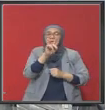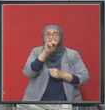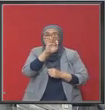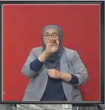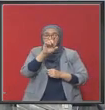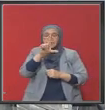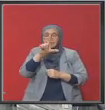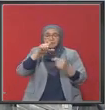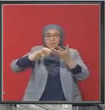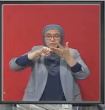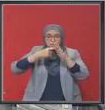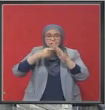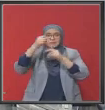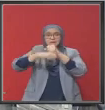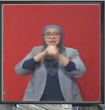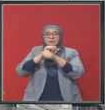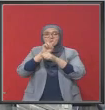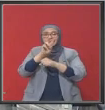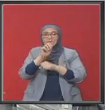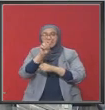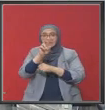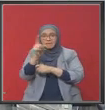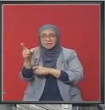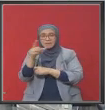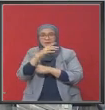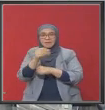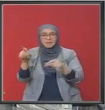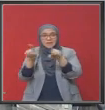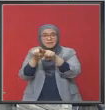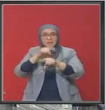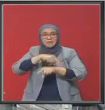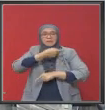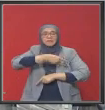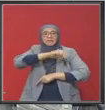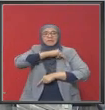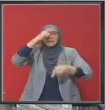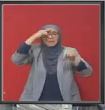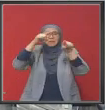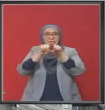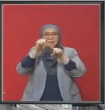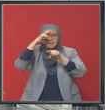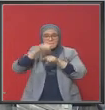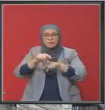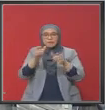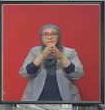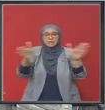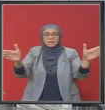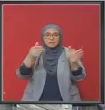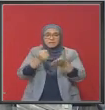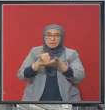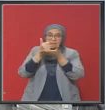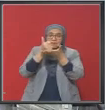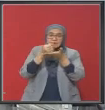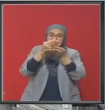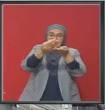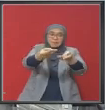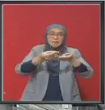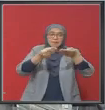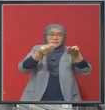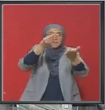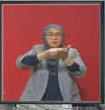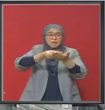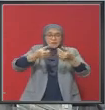2021 Pada masa yang sama Kementerian juga bersetuju untuk meluaskan pemberian uang pendahuluan